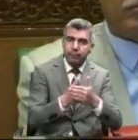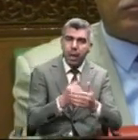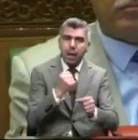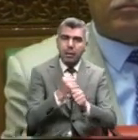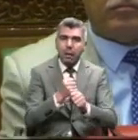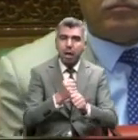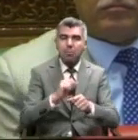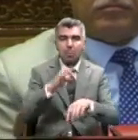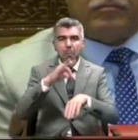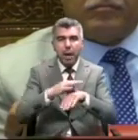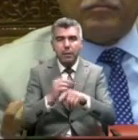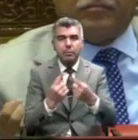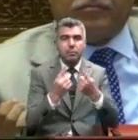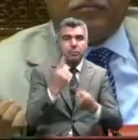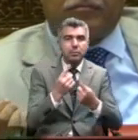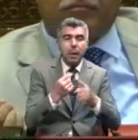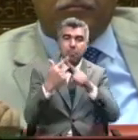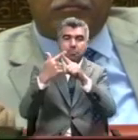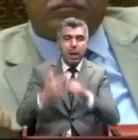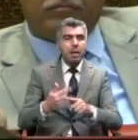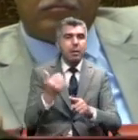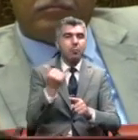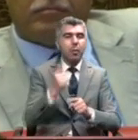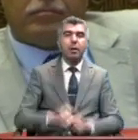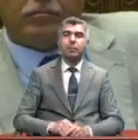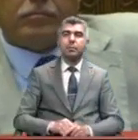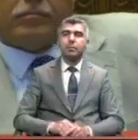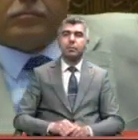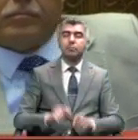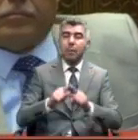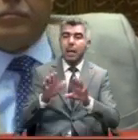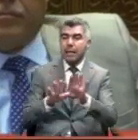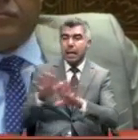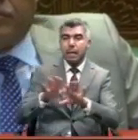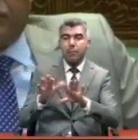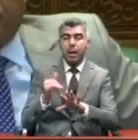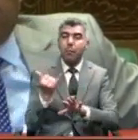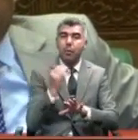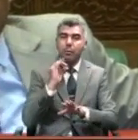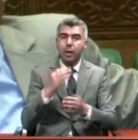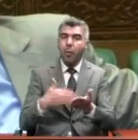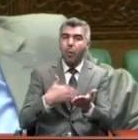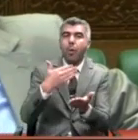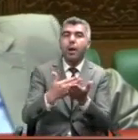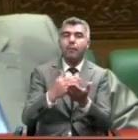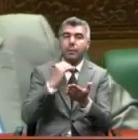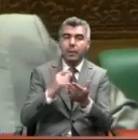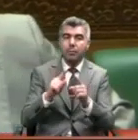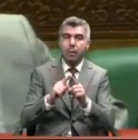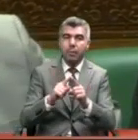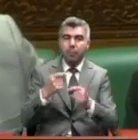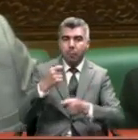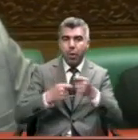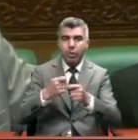على الواقع المالي والوضعيات العمال اتخاذ تدابير جريئه للقطع مع القطاع غير المهيكل